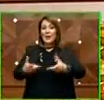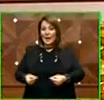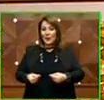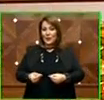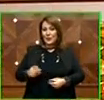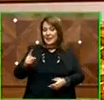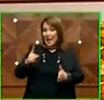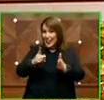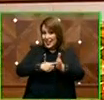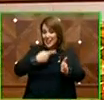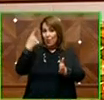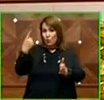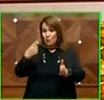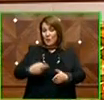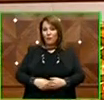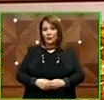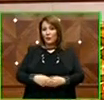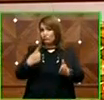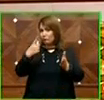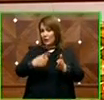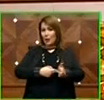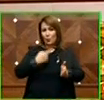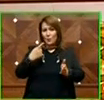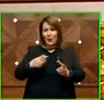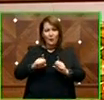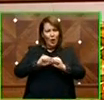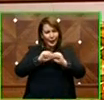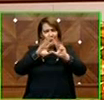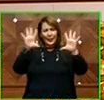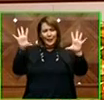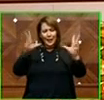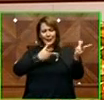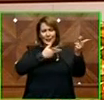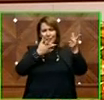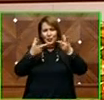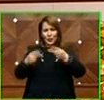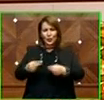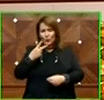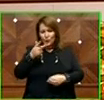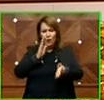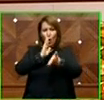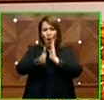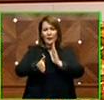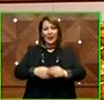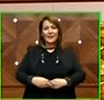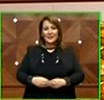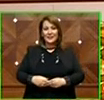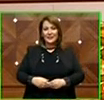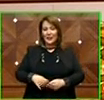راه اول مره وانا جاها راكم حاضرين في المباشر.